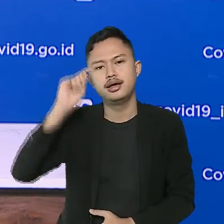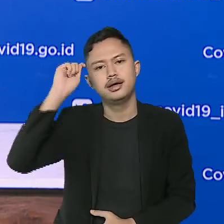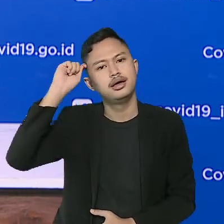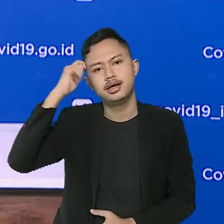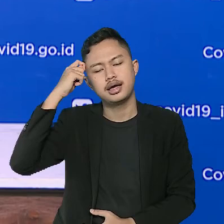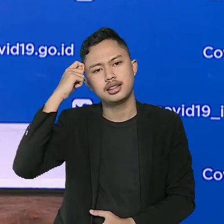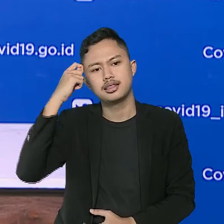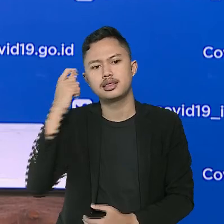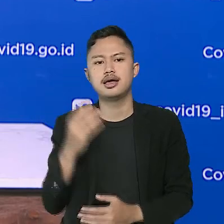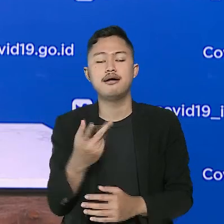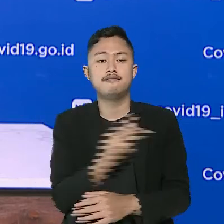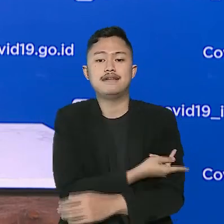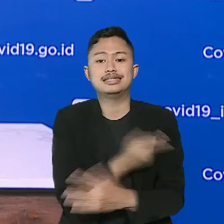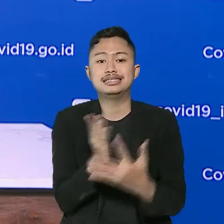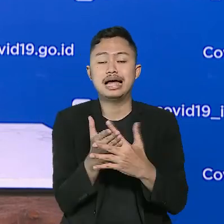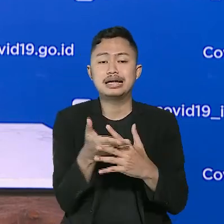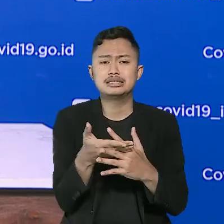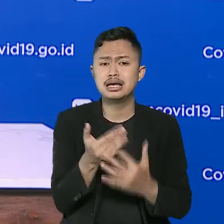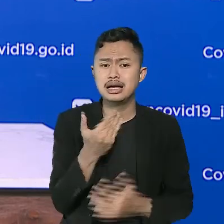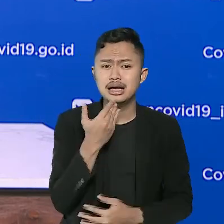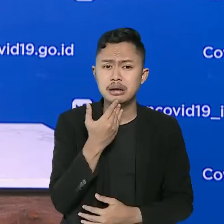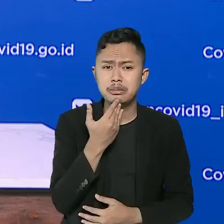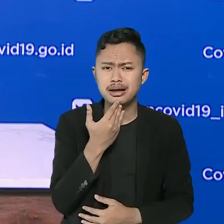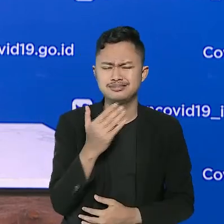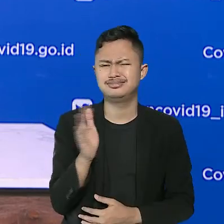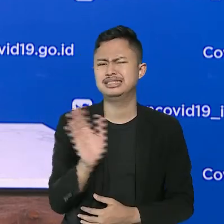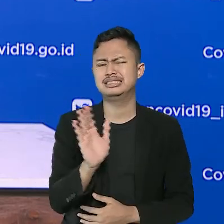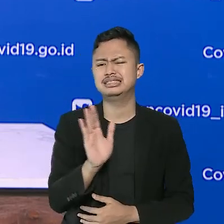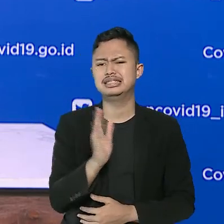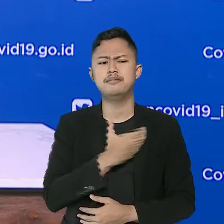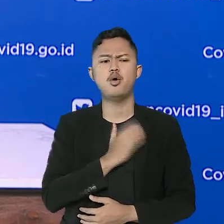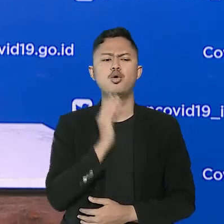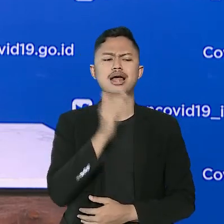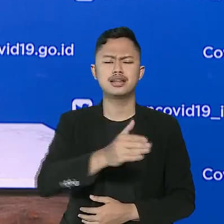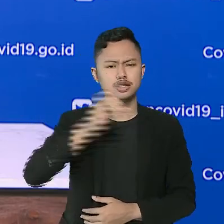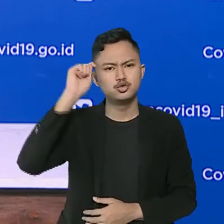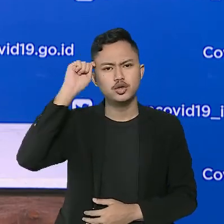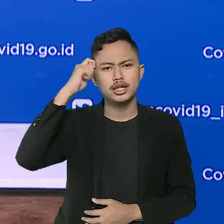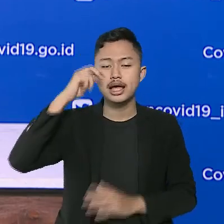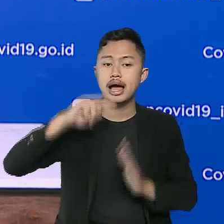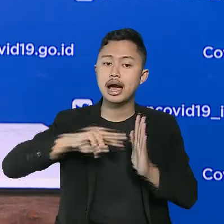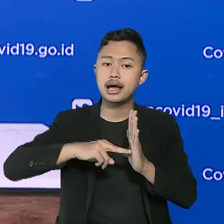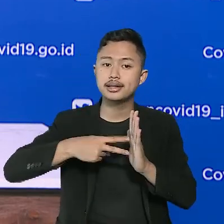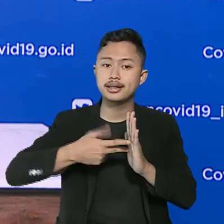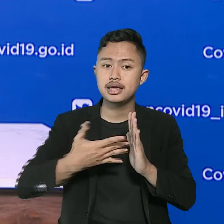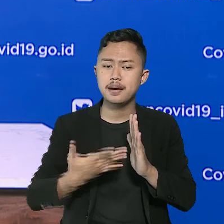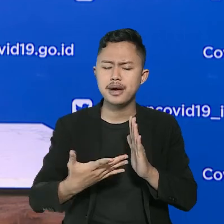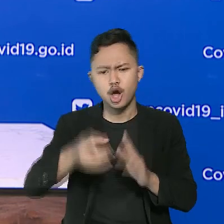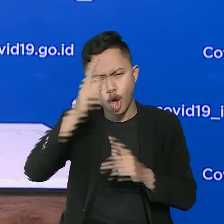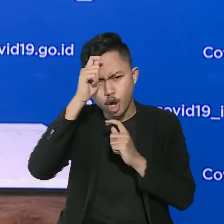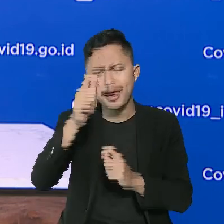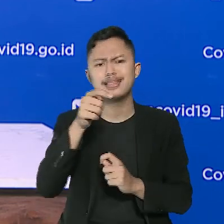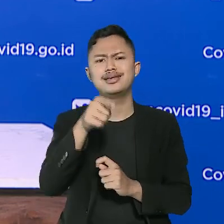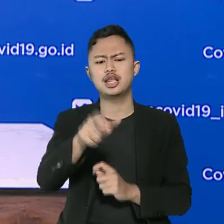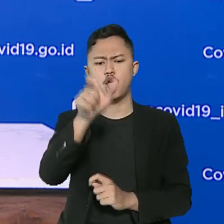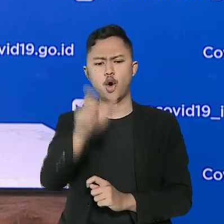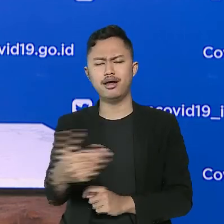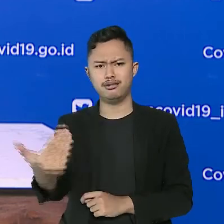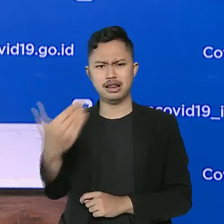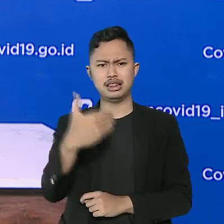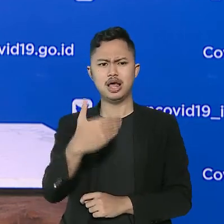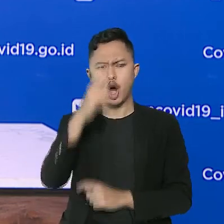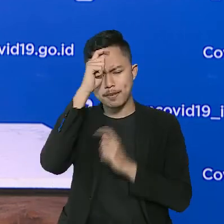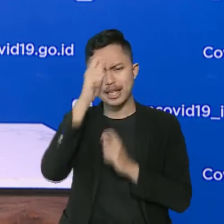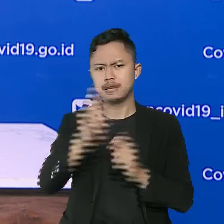bahwa akses terhadap vaksin tidak mudah untuk kita dapatkan, sehingga harus sangat dihargai dan dipergunakan